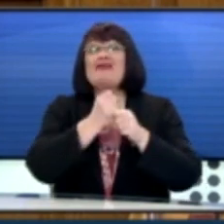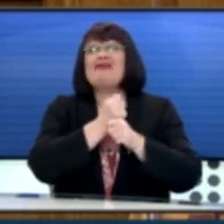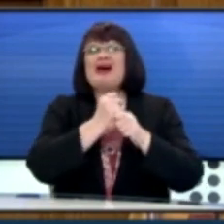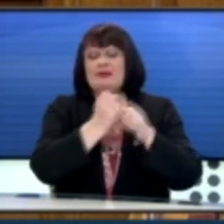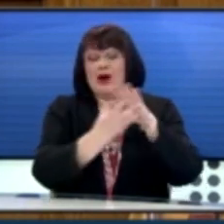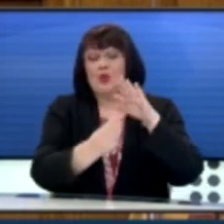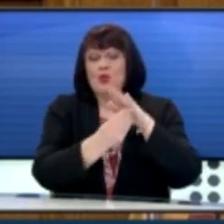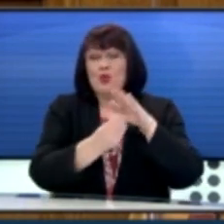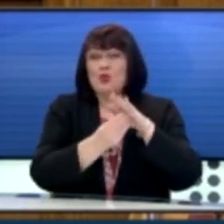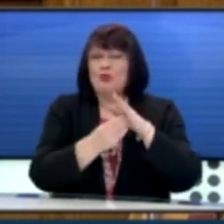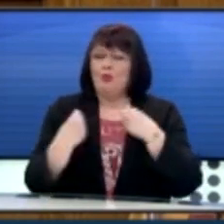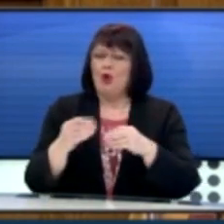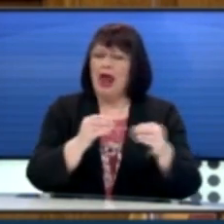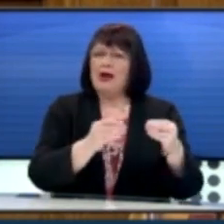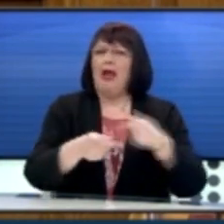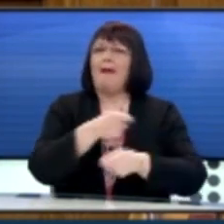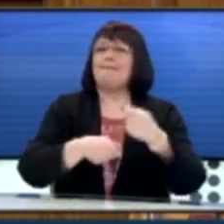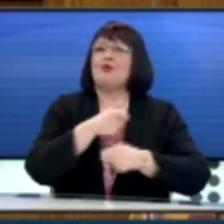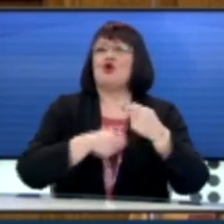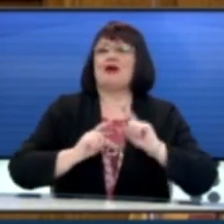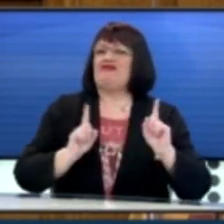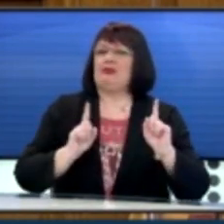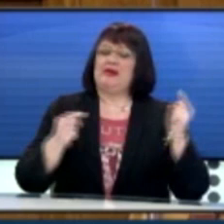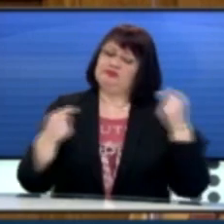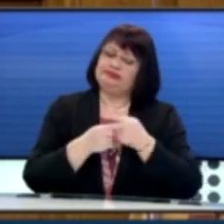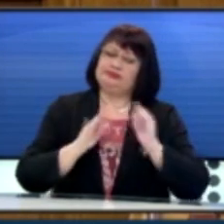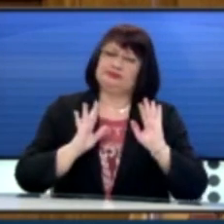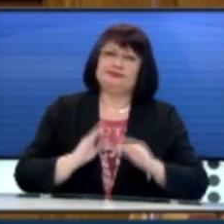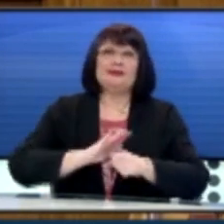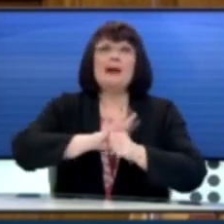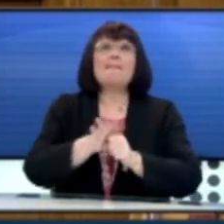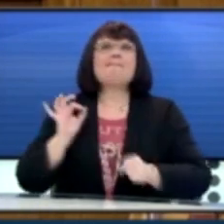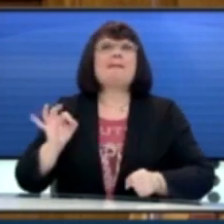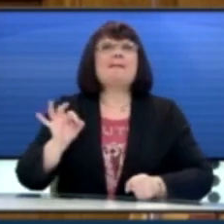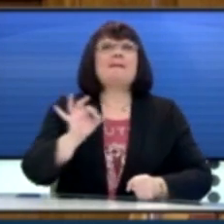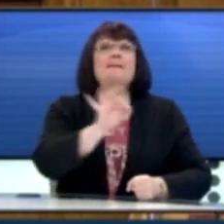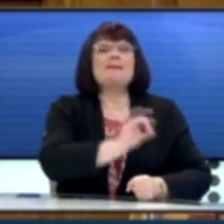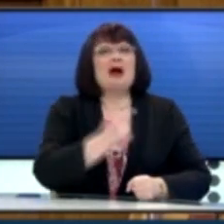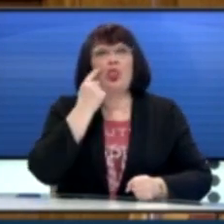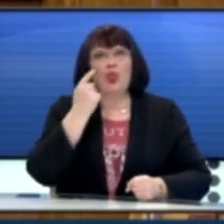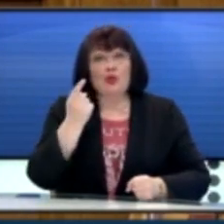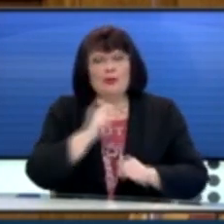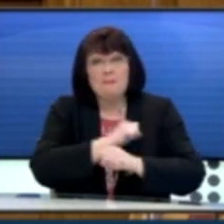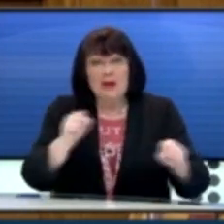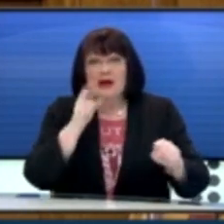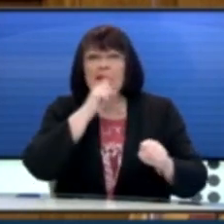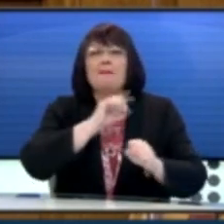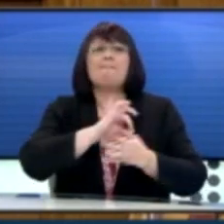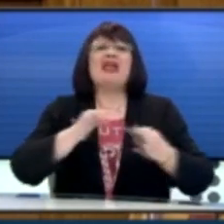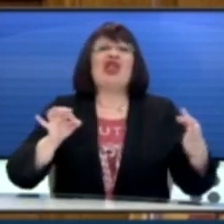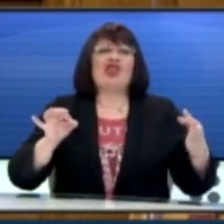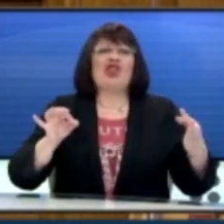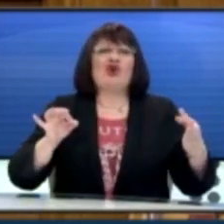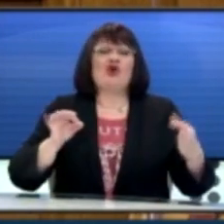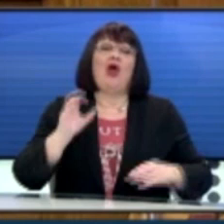φαρμάκου εμπόρευμα. Η πανδημία ήρθε να ξετινάξει για μια ακόμη φορά το μύθο της